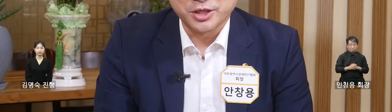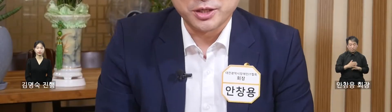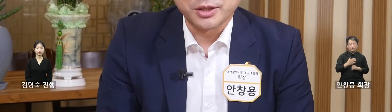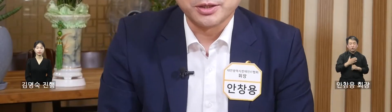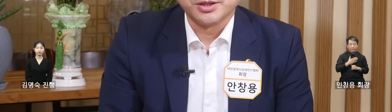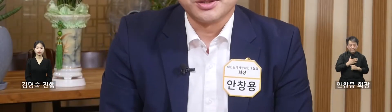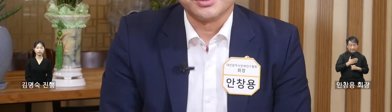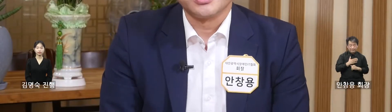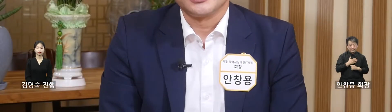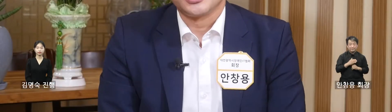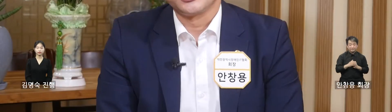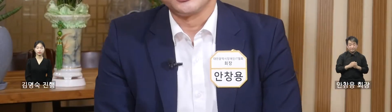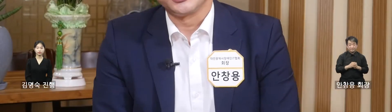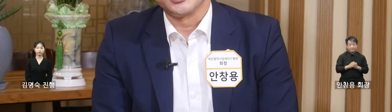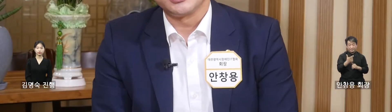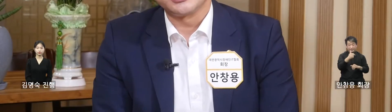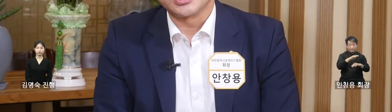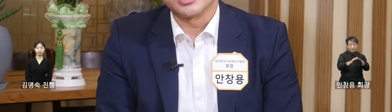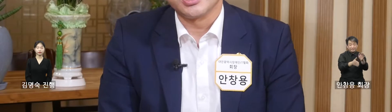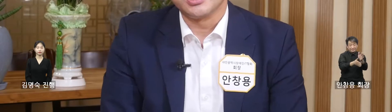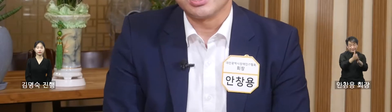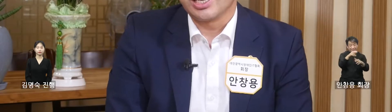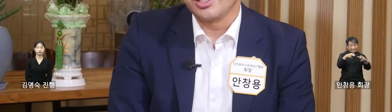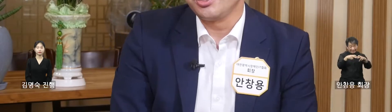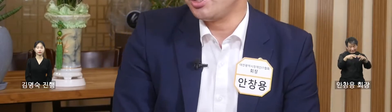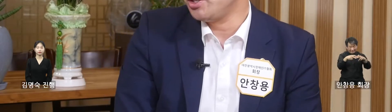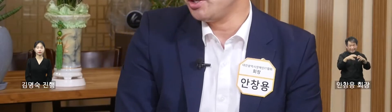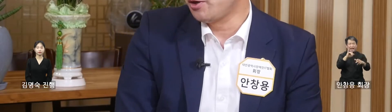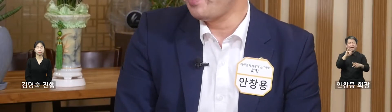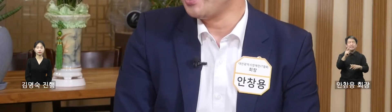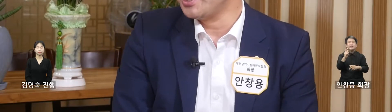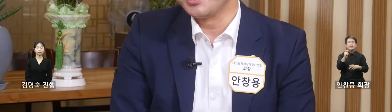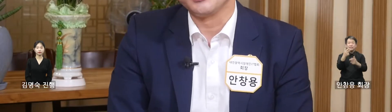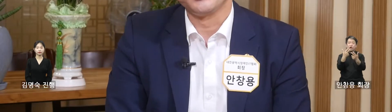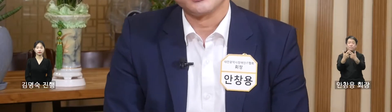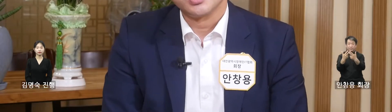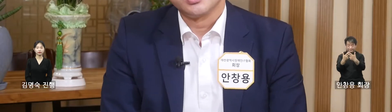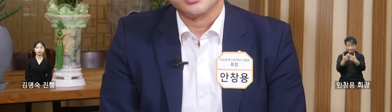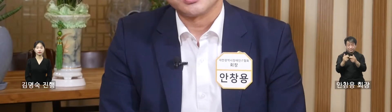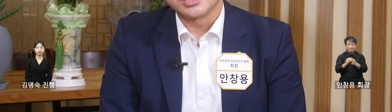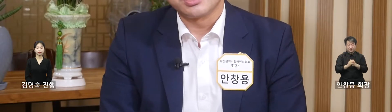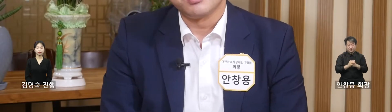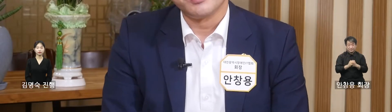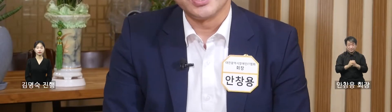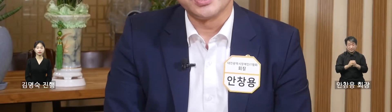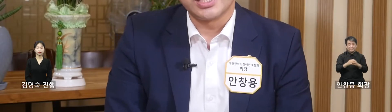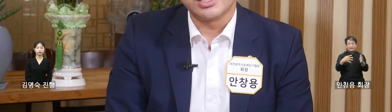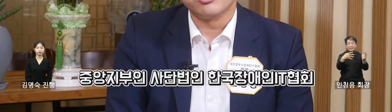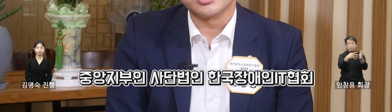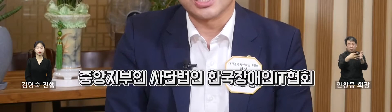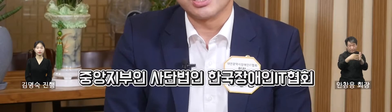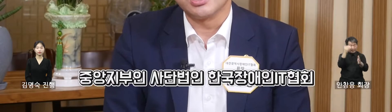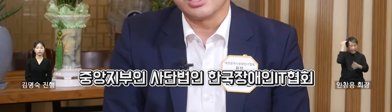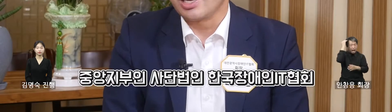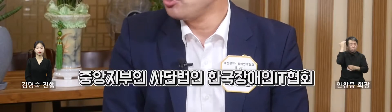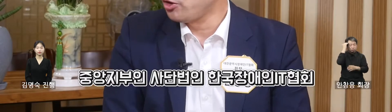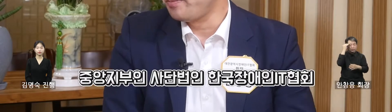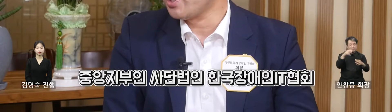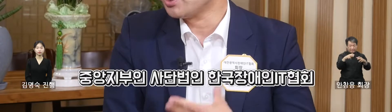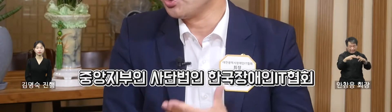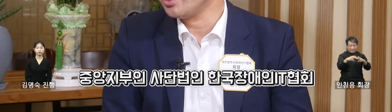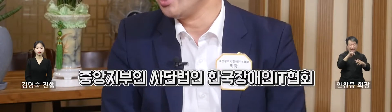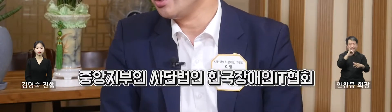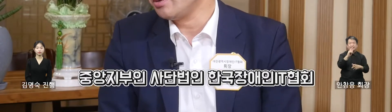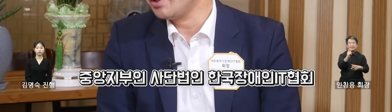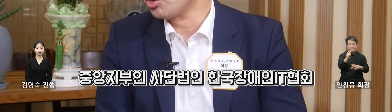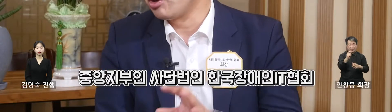저희 대전시 장애인 IT협회는 사단법인 한국장애인